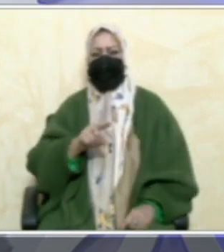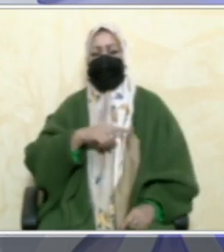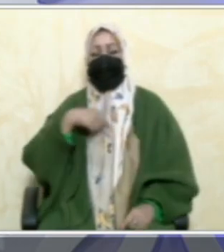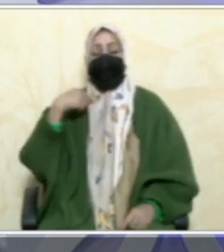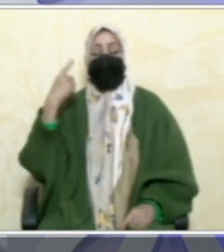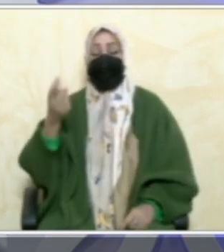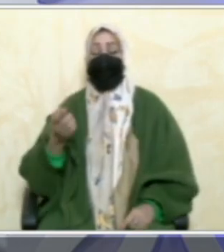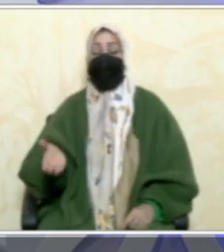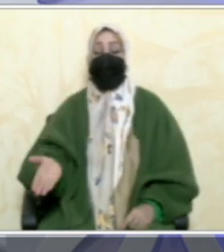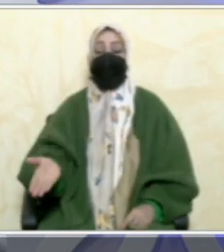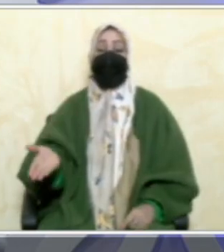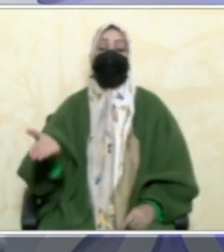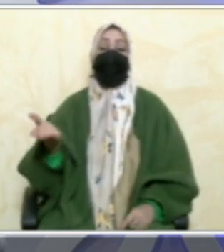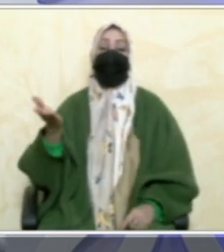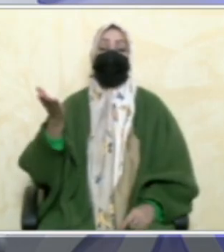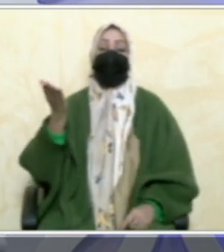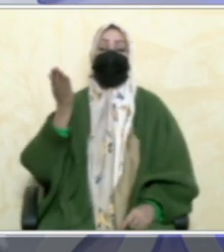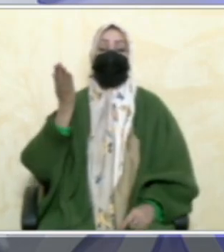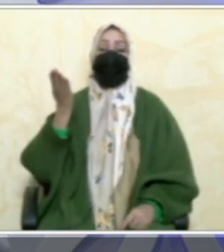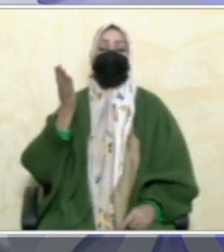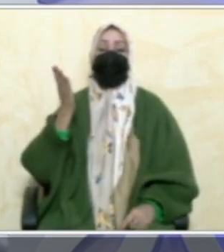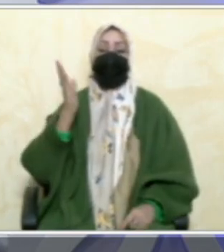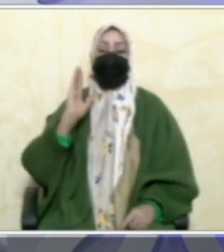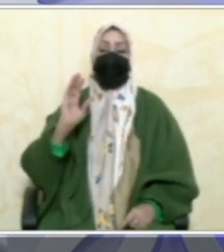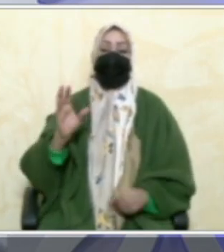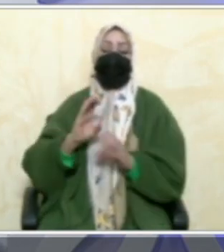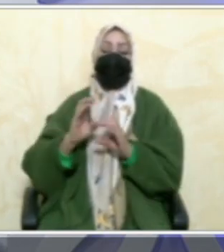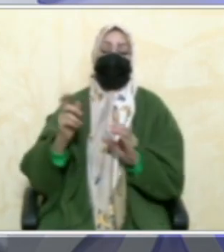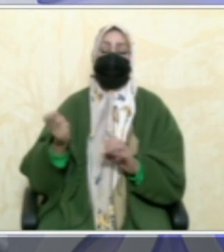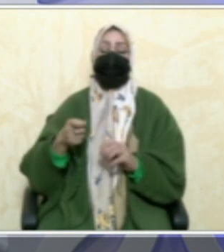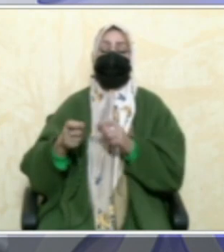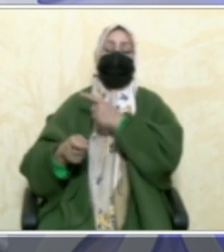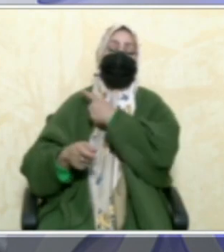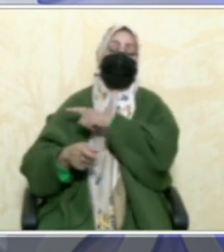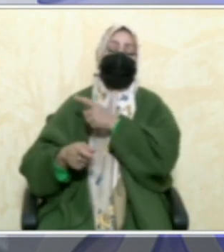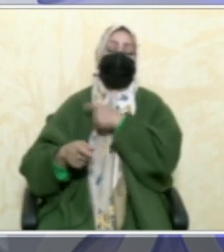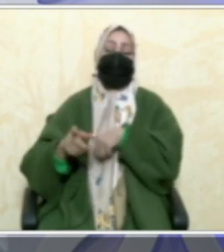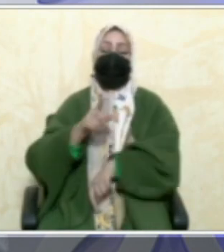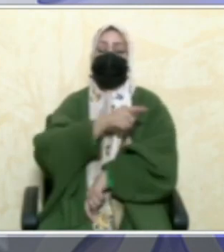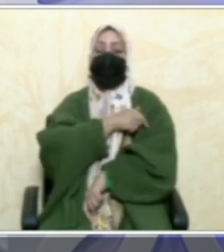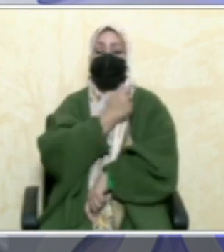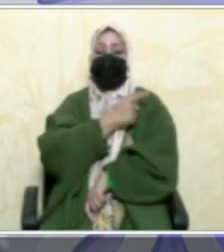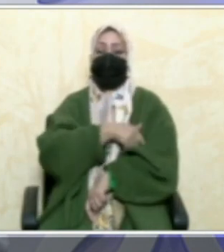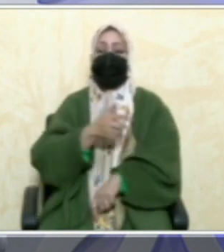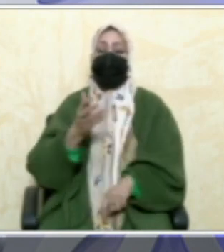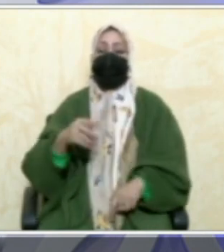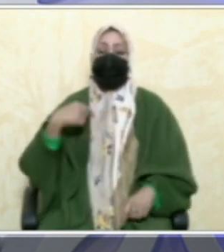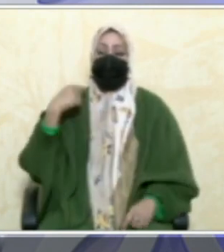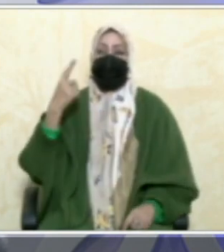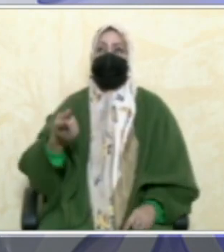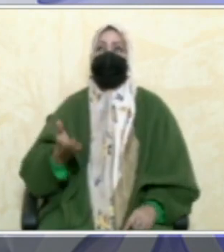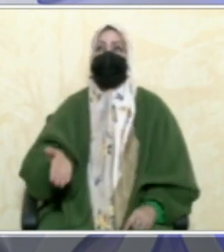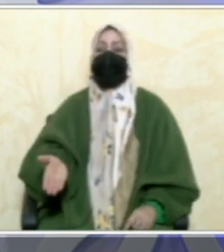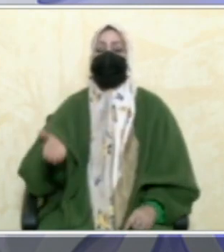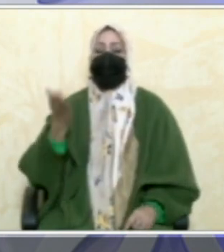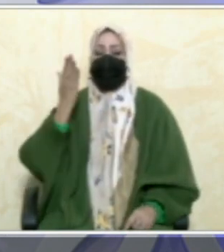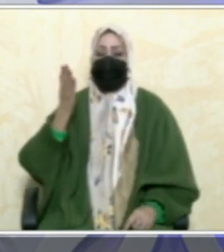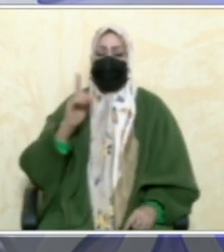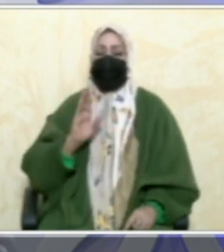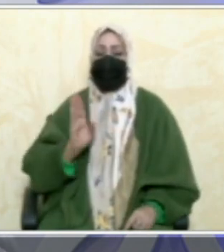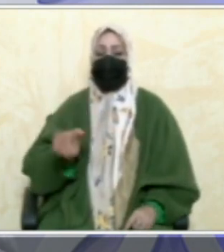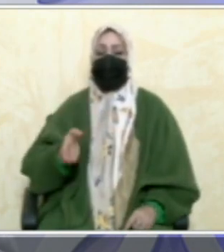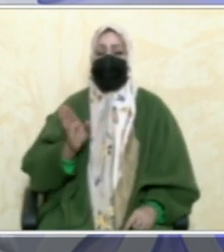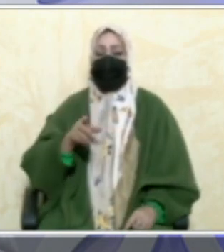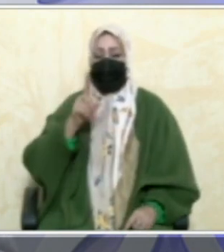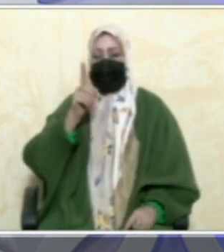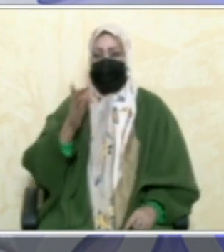سيكون في سجل أعمالك، وانظر ماذا ستجيب البارئ عز وجل بعد ذلك. بعض الناس يعني زي الانتخابات